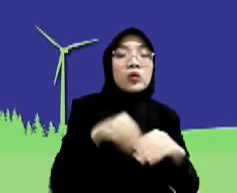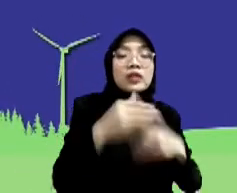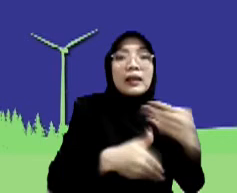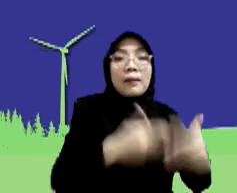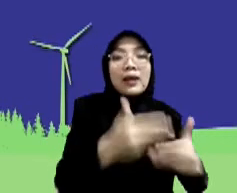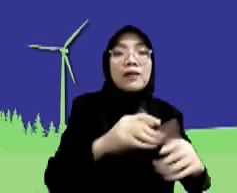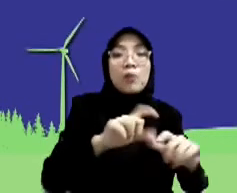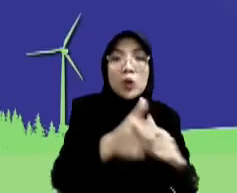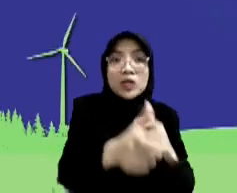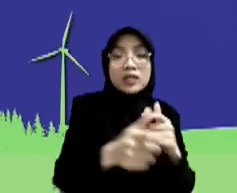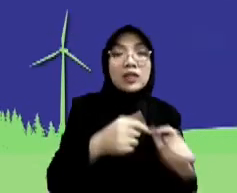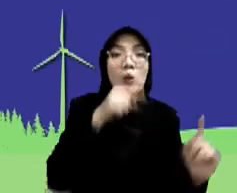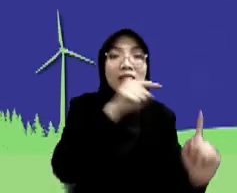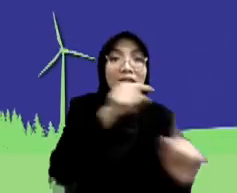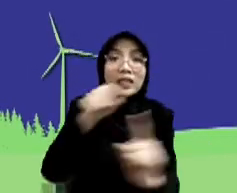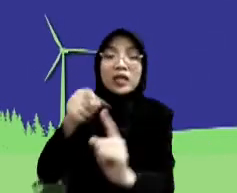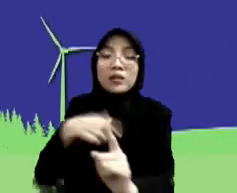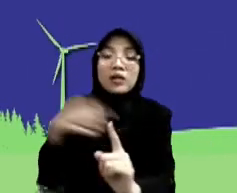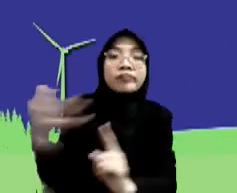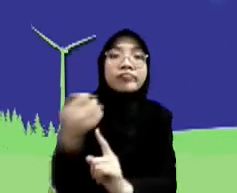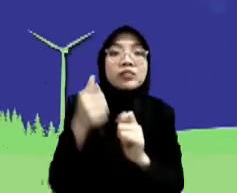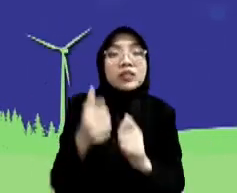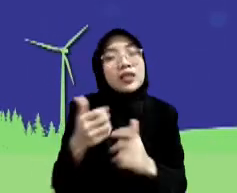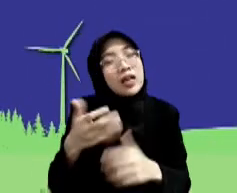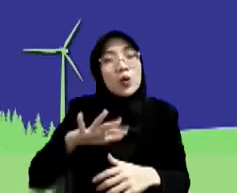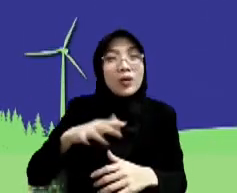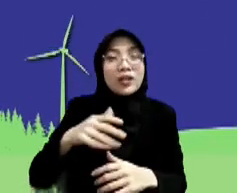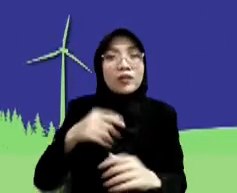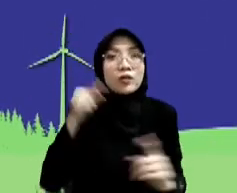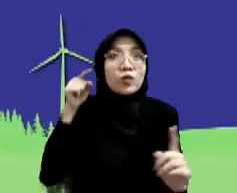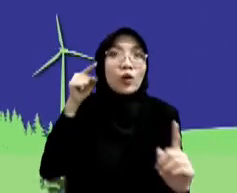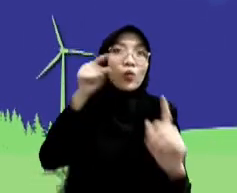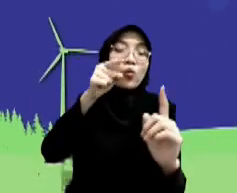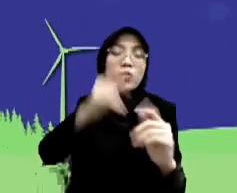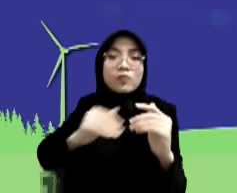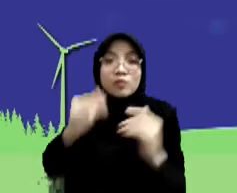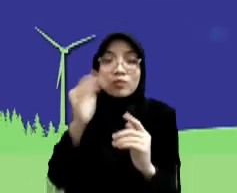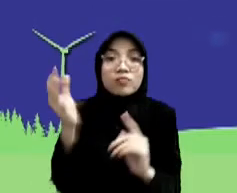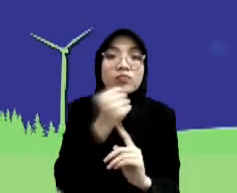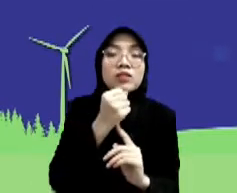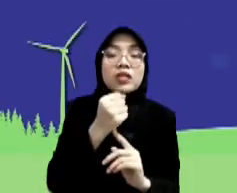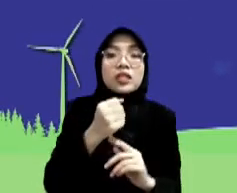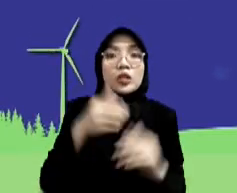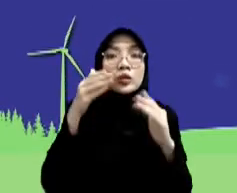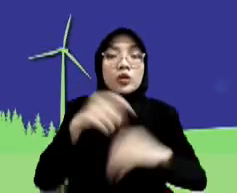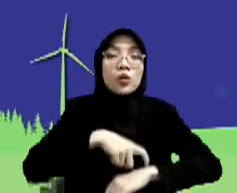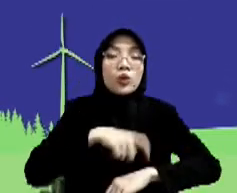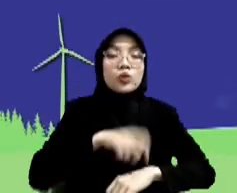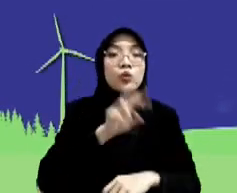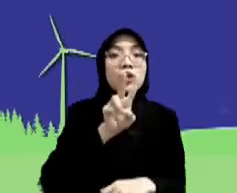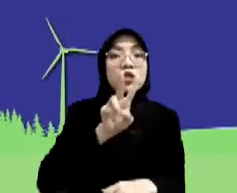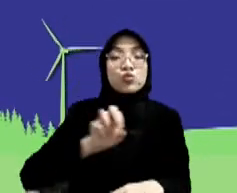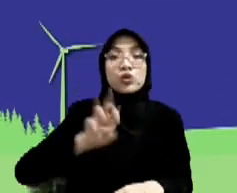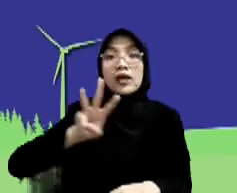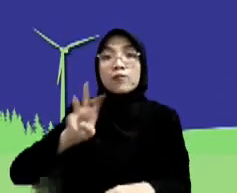kita bisa mengejar target eh yang yang lumayan ambisius ini gitu ya terutama di di tenggat waktu 2030